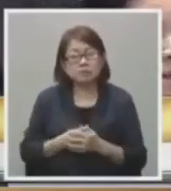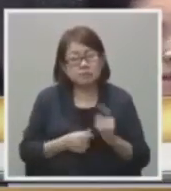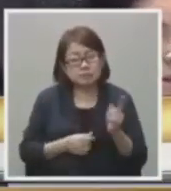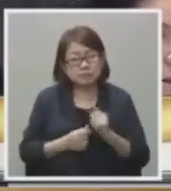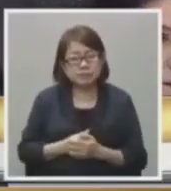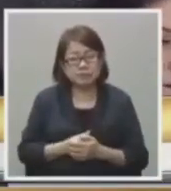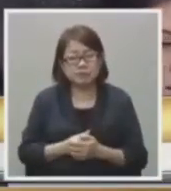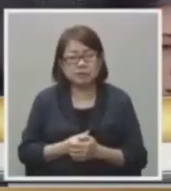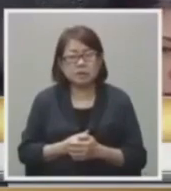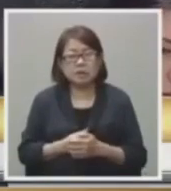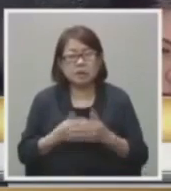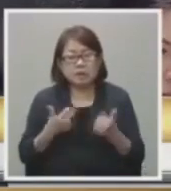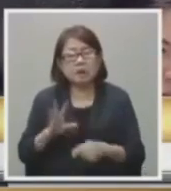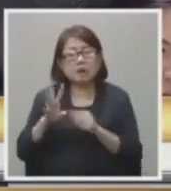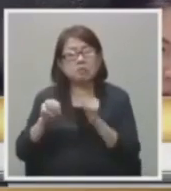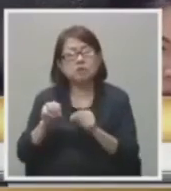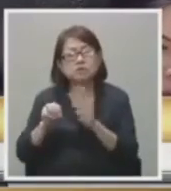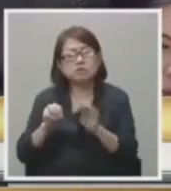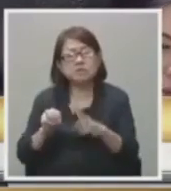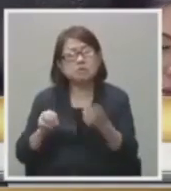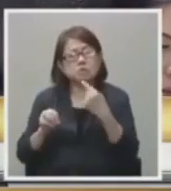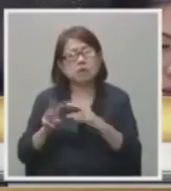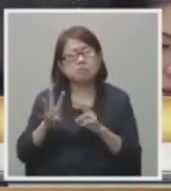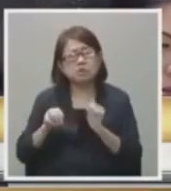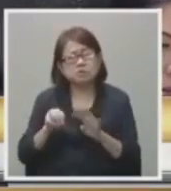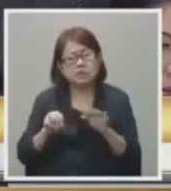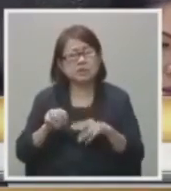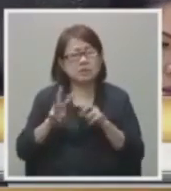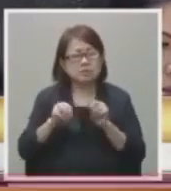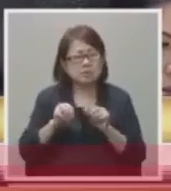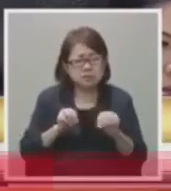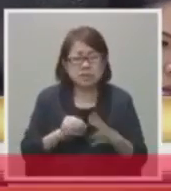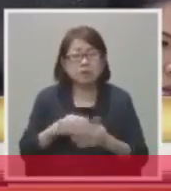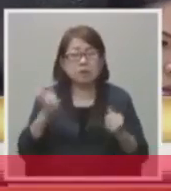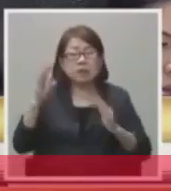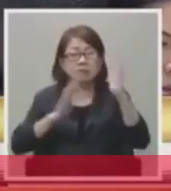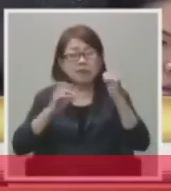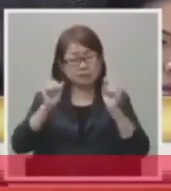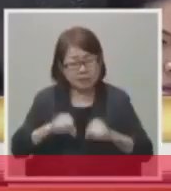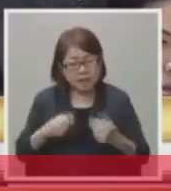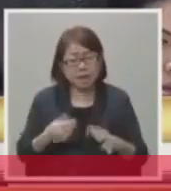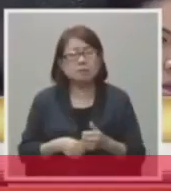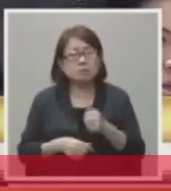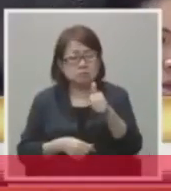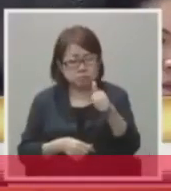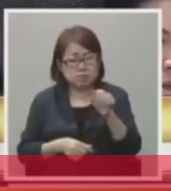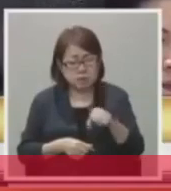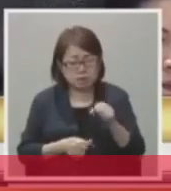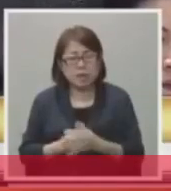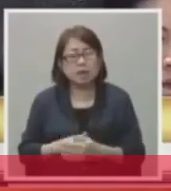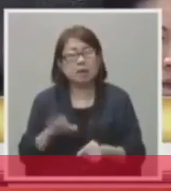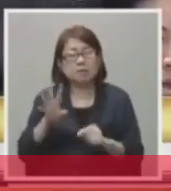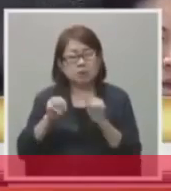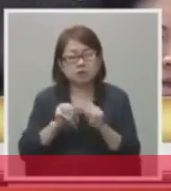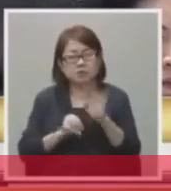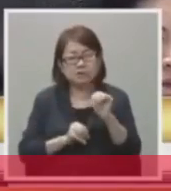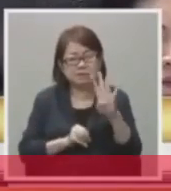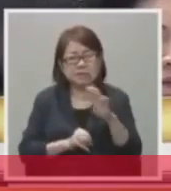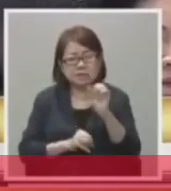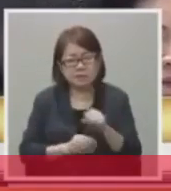คำก็ม .44 สองคำก็ม .44 วันนี้ประชาธิปไตยแล้วไม่เถียงหรอกครับท่านใช้ม .44 จริ